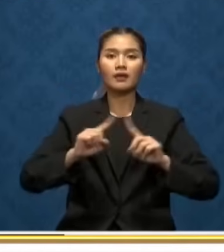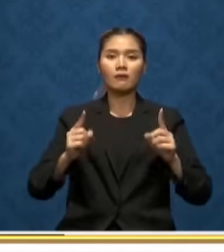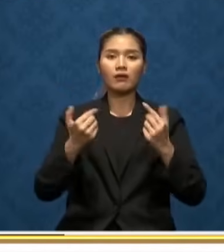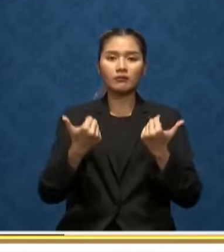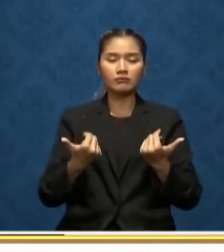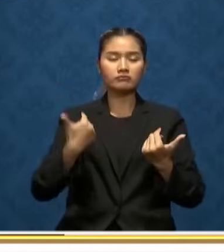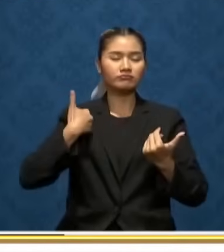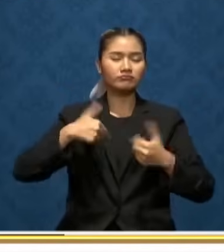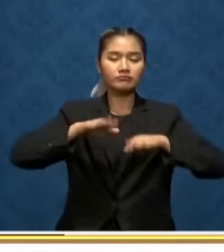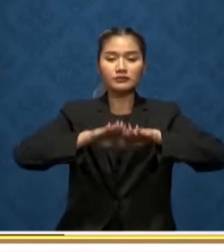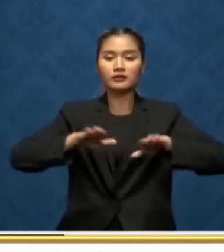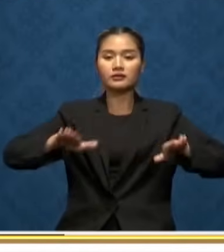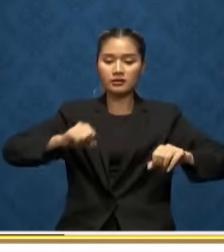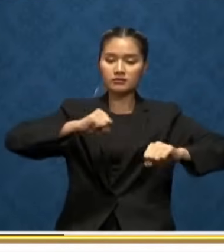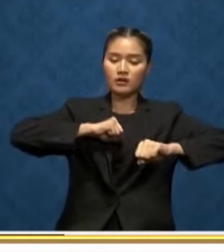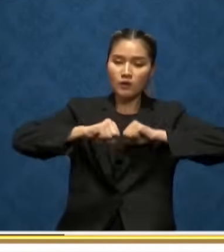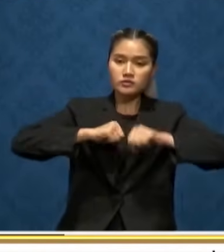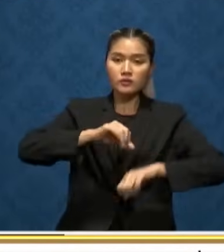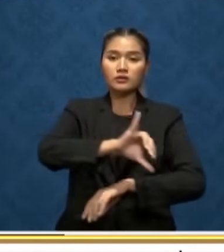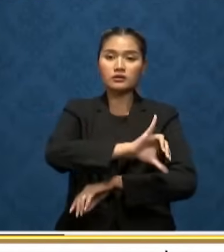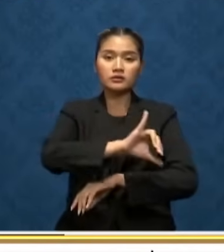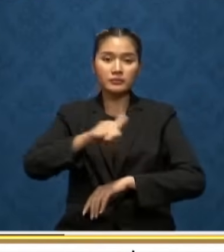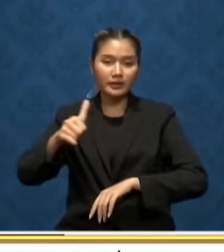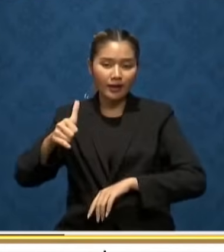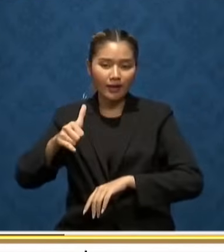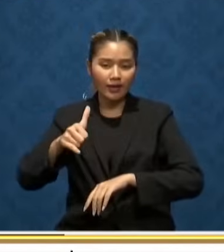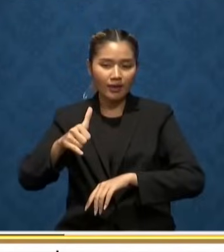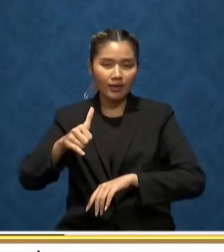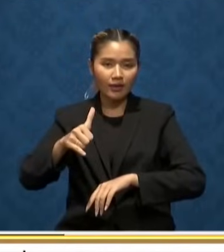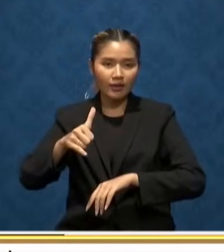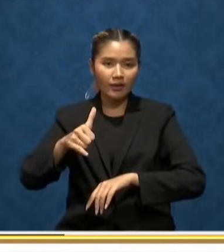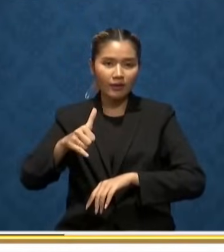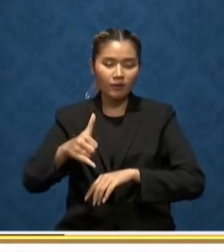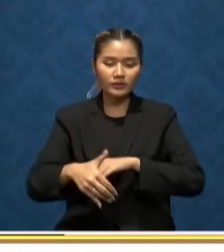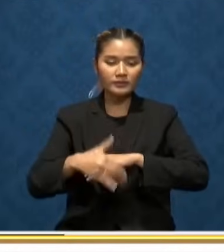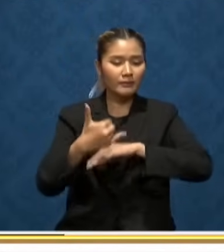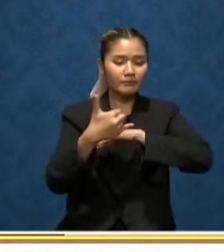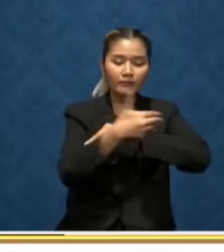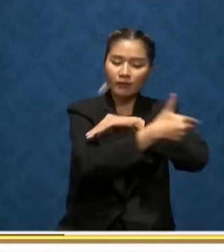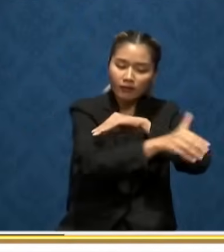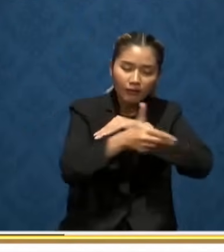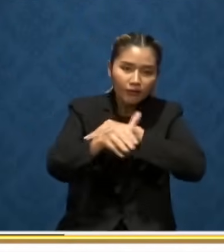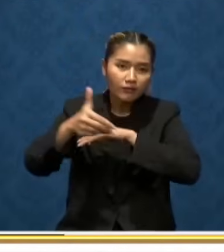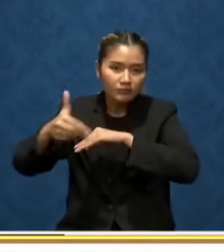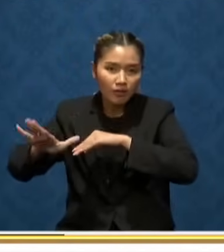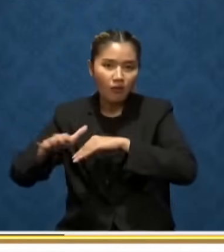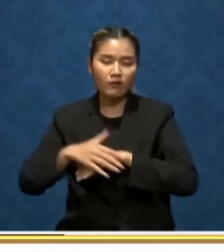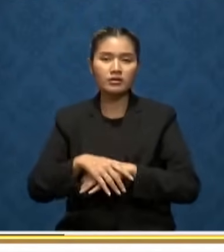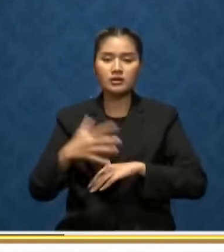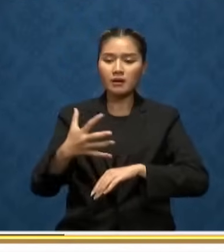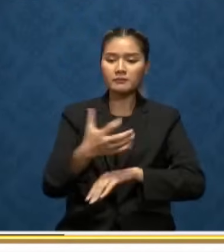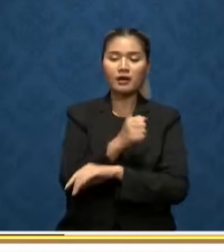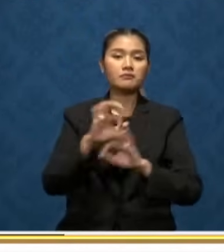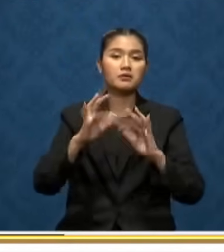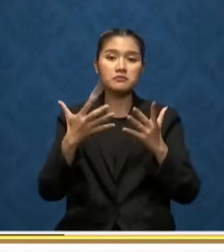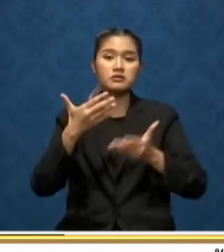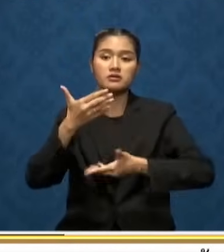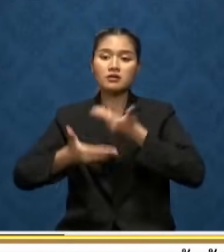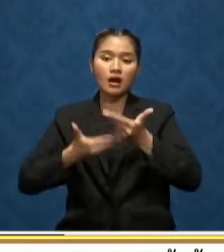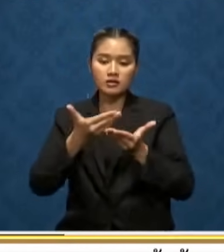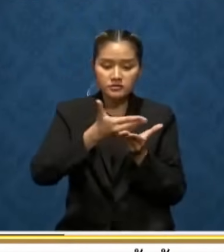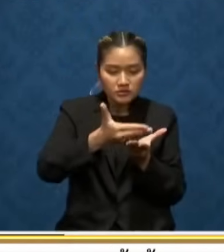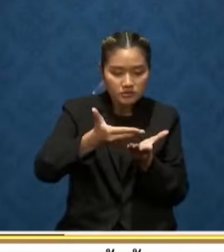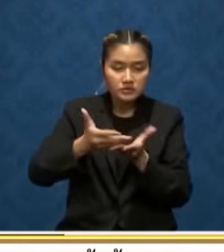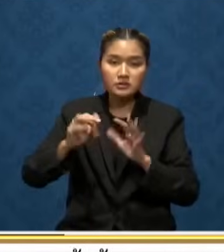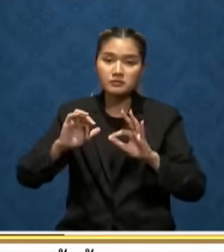าวชนรวมทั้งคนเล็กคนน้อยคนชายขอบคนที่ขาดอำนาจซื้อระบบ